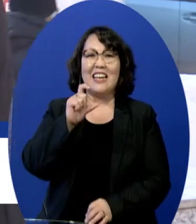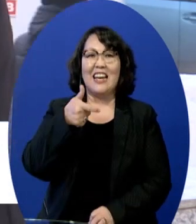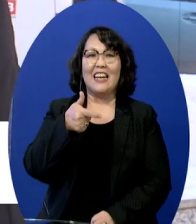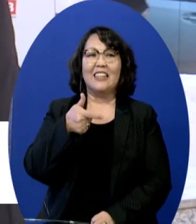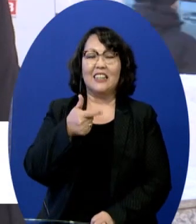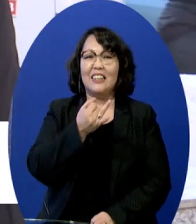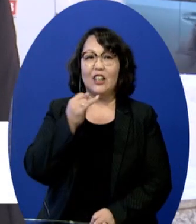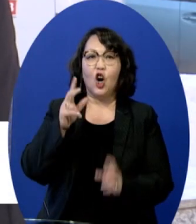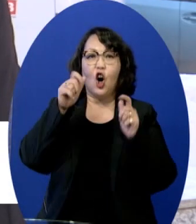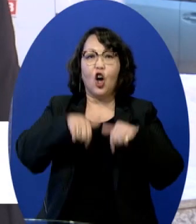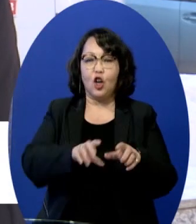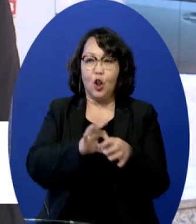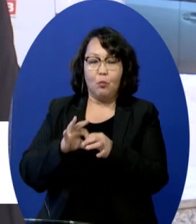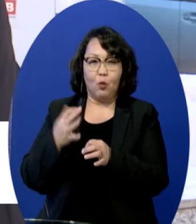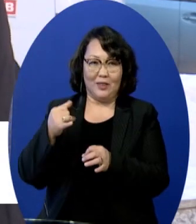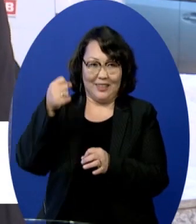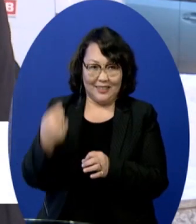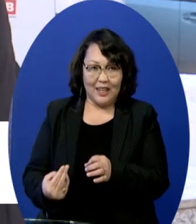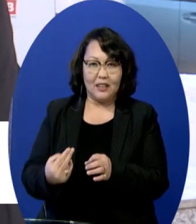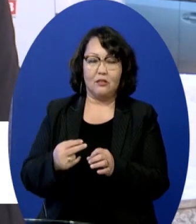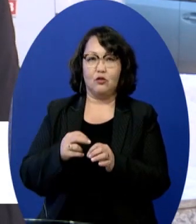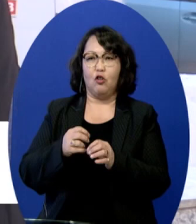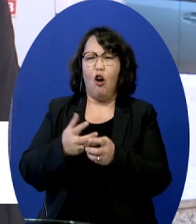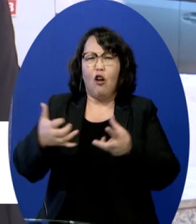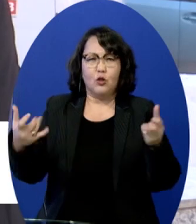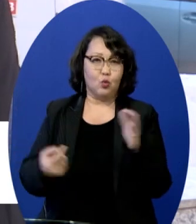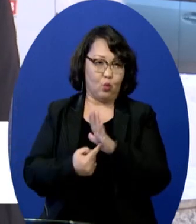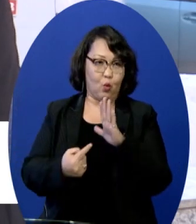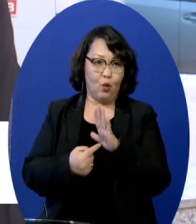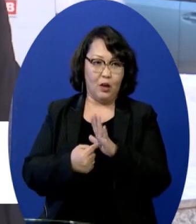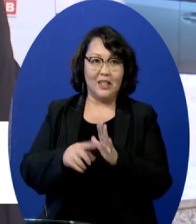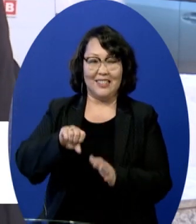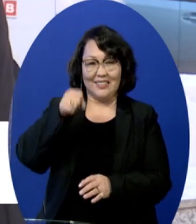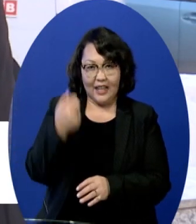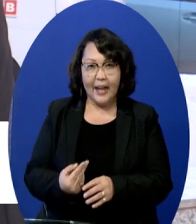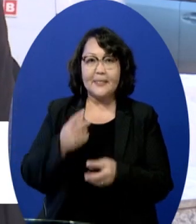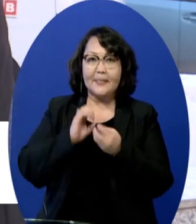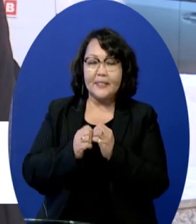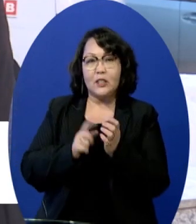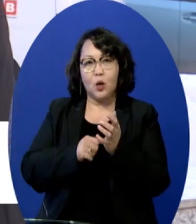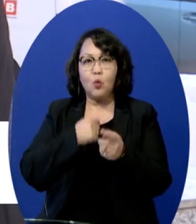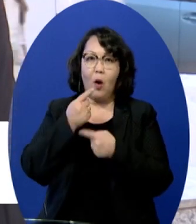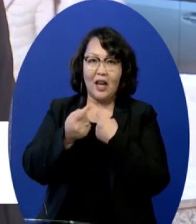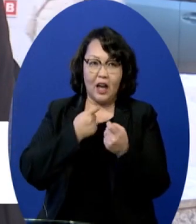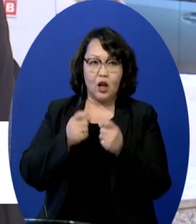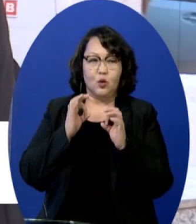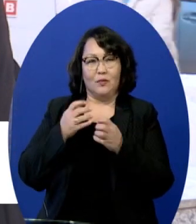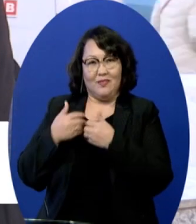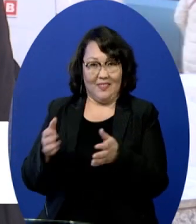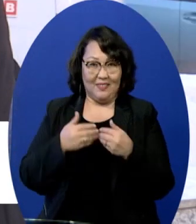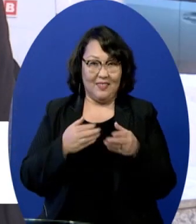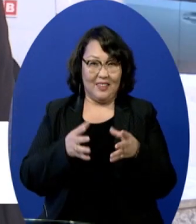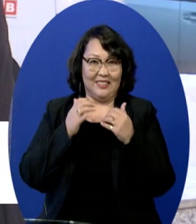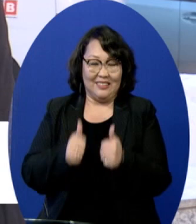усан зэрэг станц гэдэг ингээд нилийн олон их усүр яригдсан юмуд байгаа л да. Эдгээрүүд одоо ингээд ашиглалтанд орвол ер